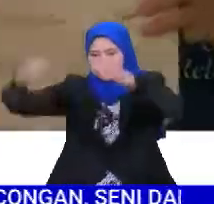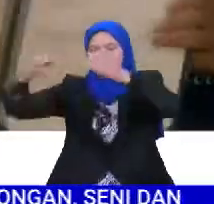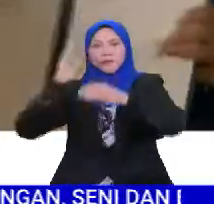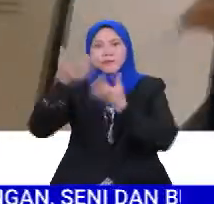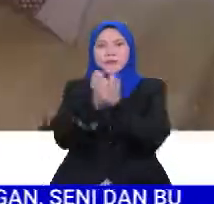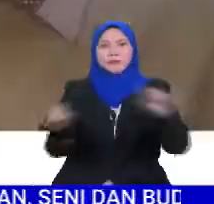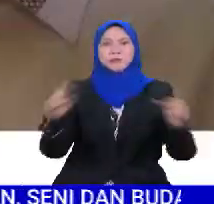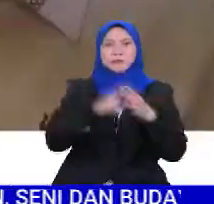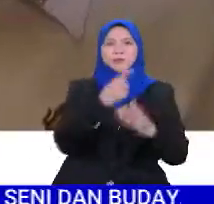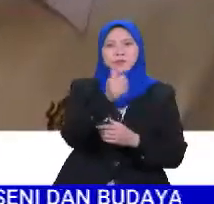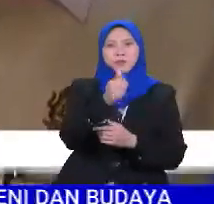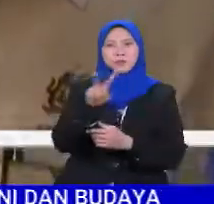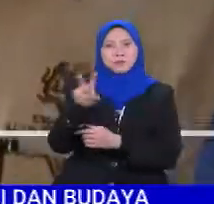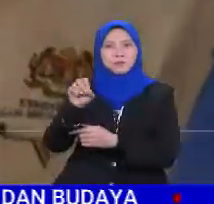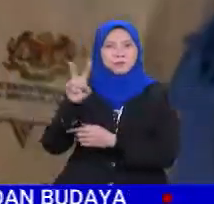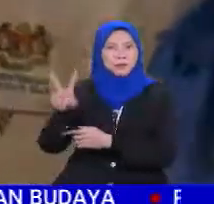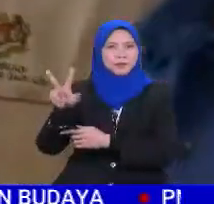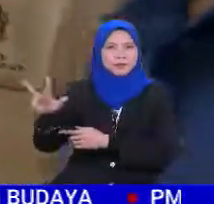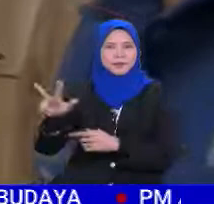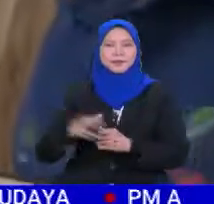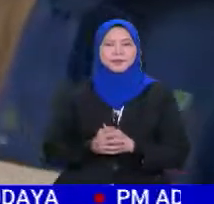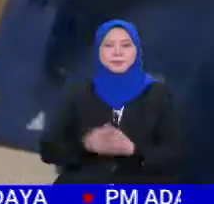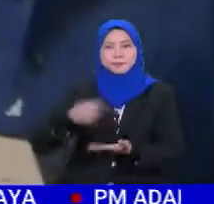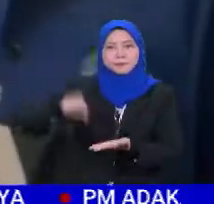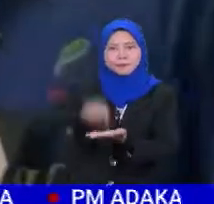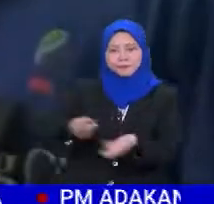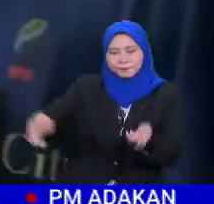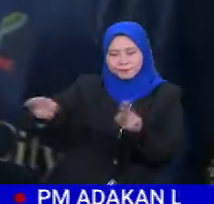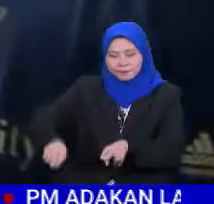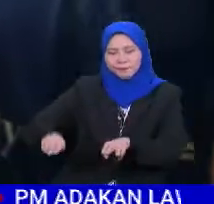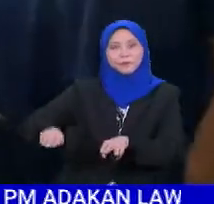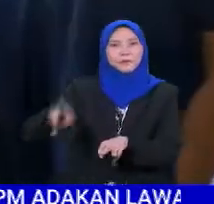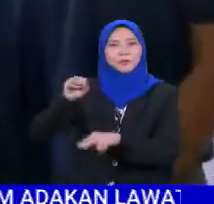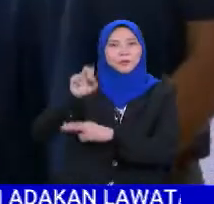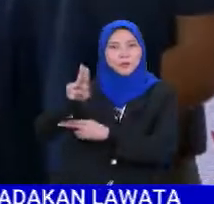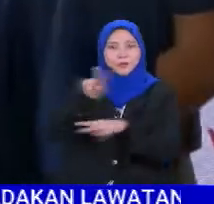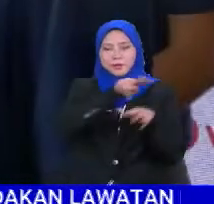siap menjelang Oktober 2023. Pemeteraian memorandum persefahaman